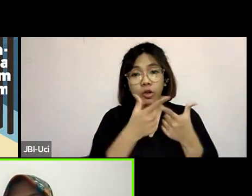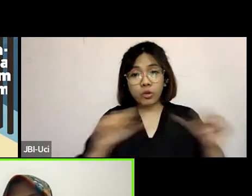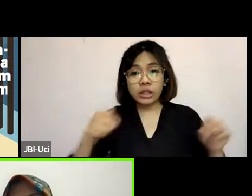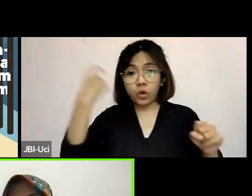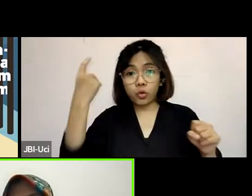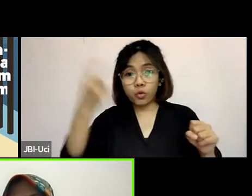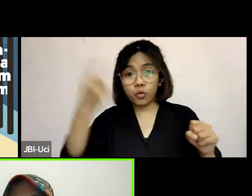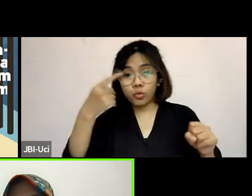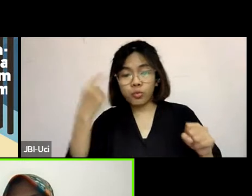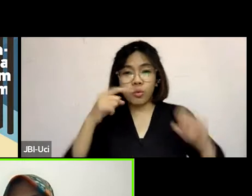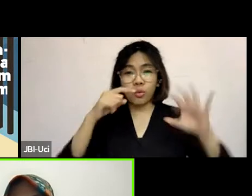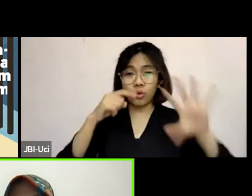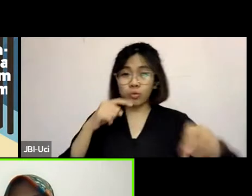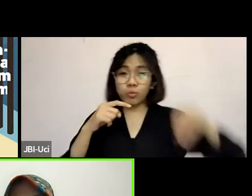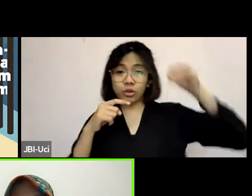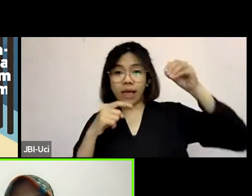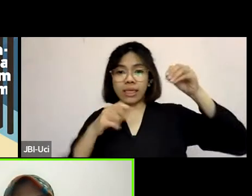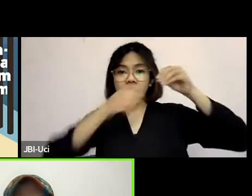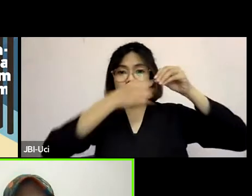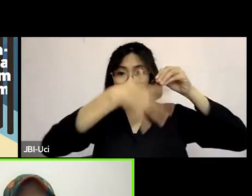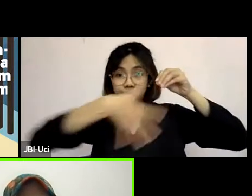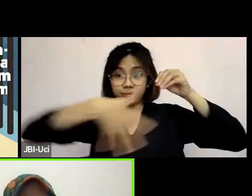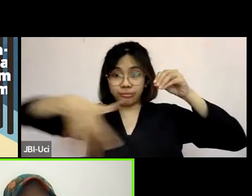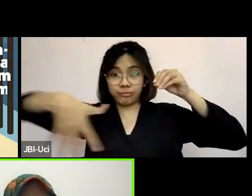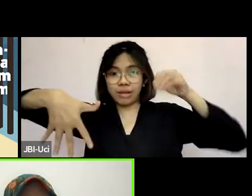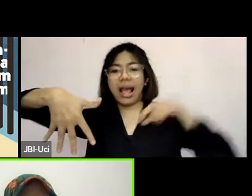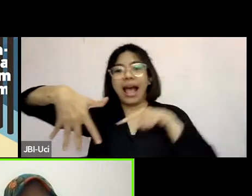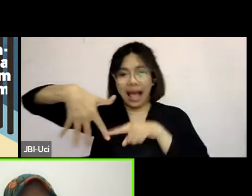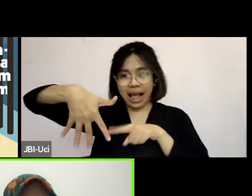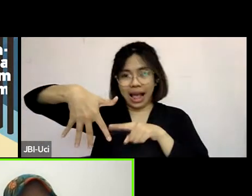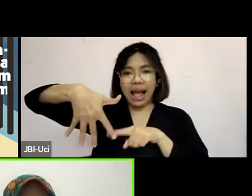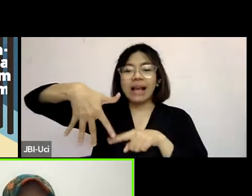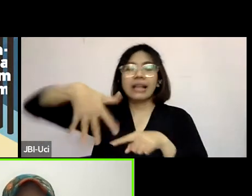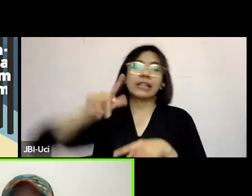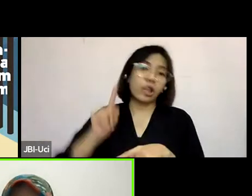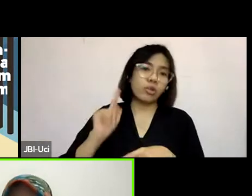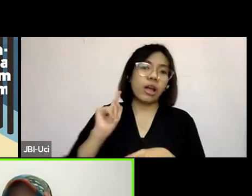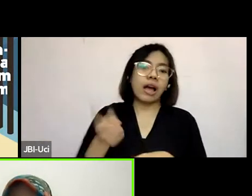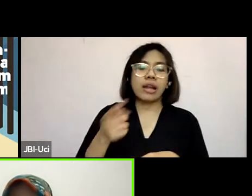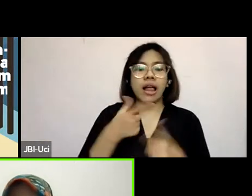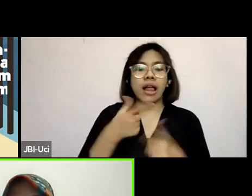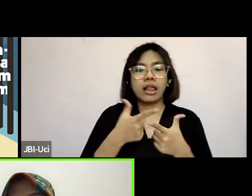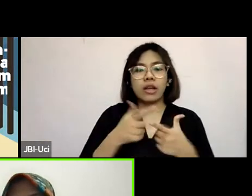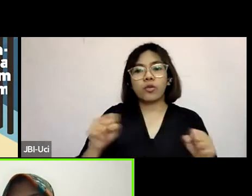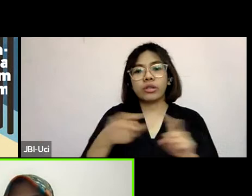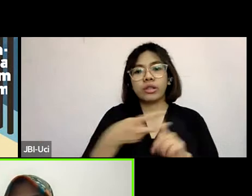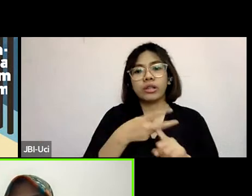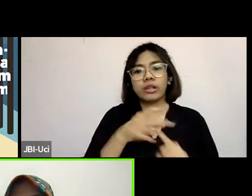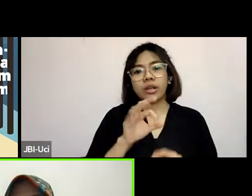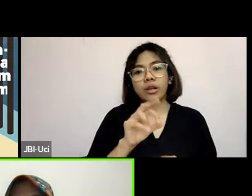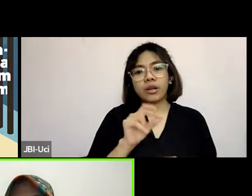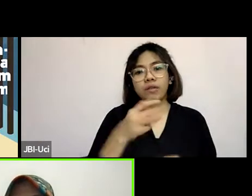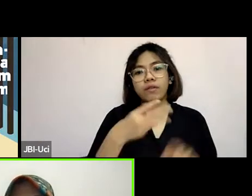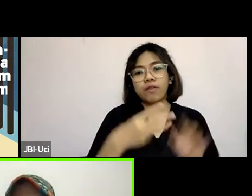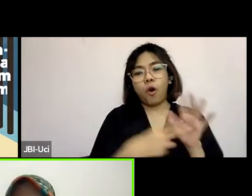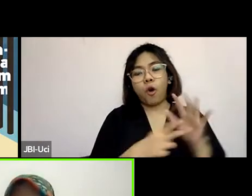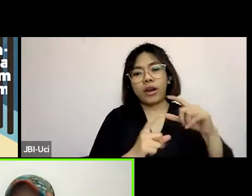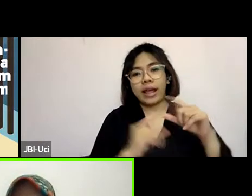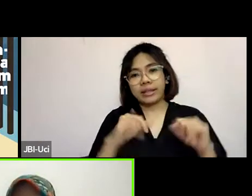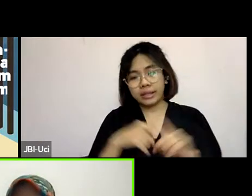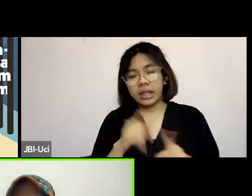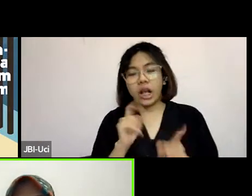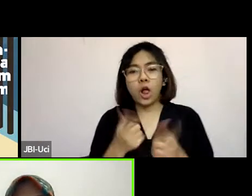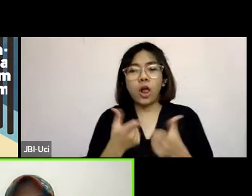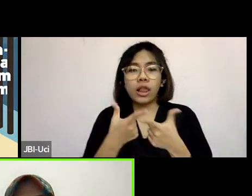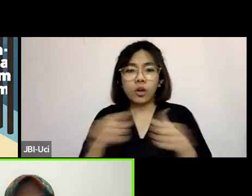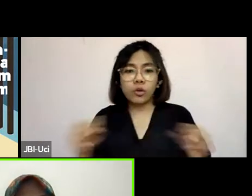ilmu linguistik yang mengkaji Bagaimana capai menelusuri satu delik hukum a&a